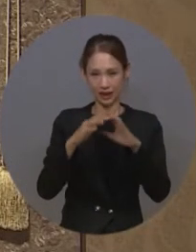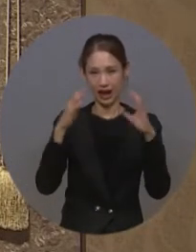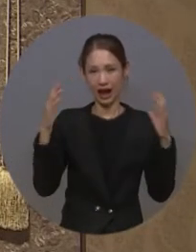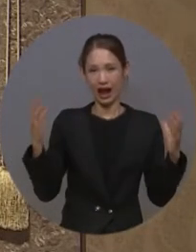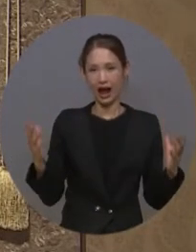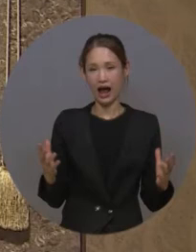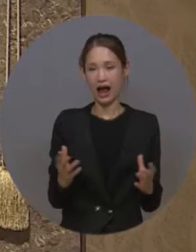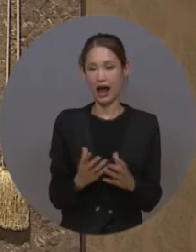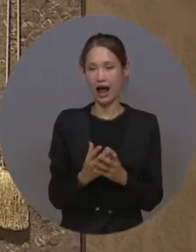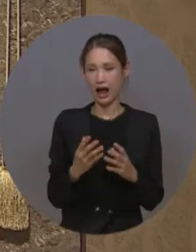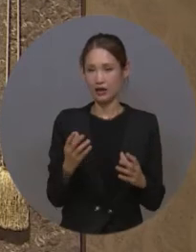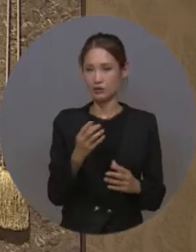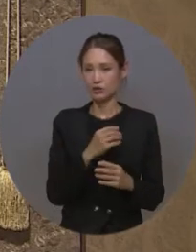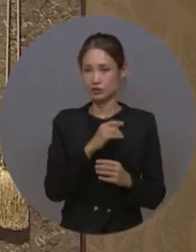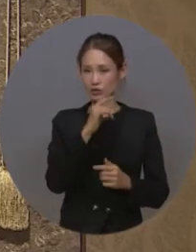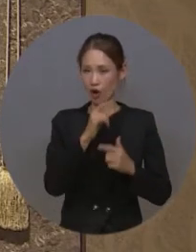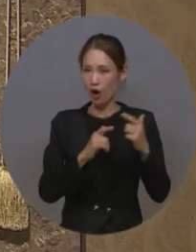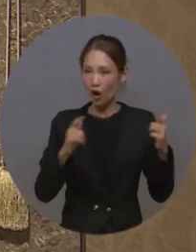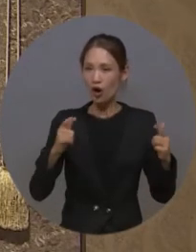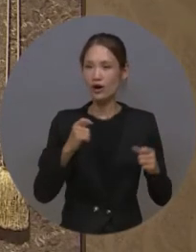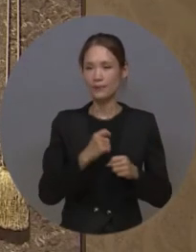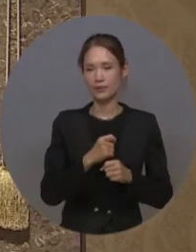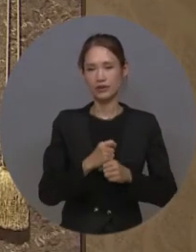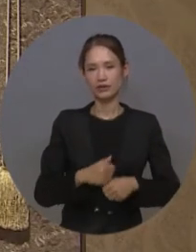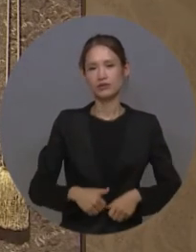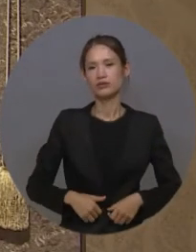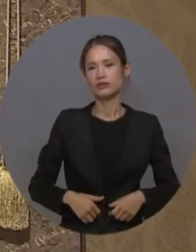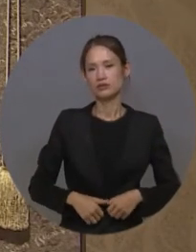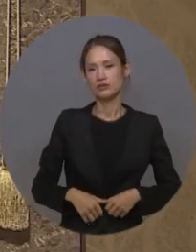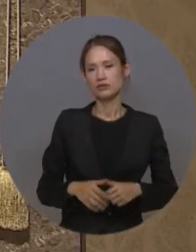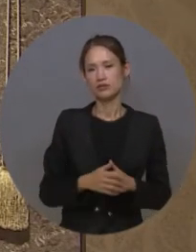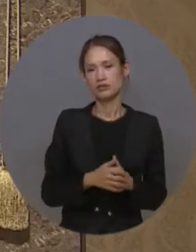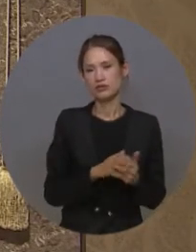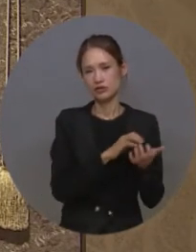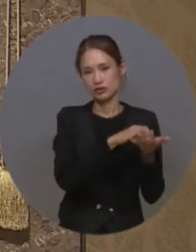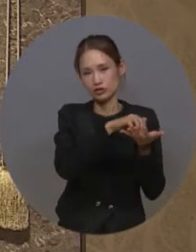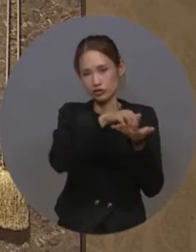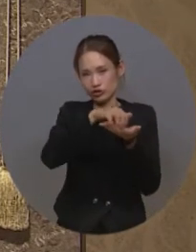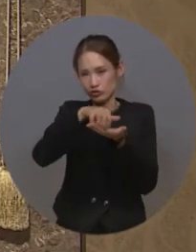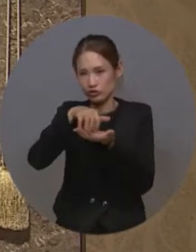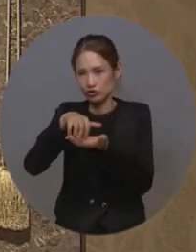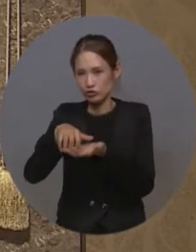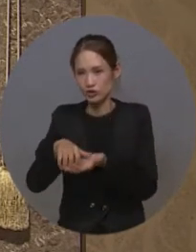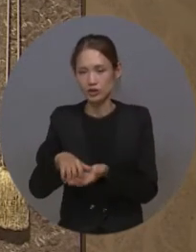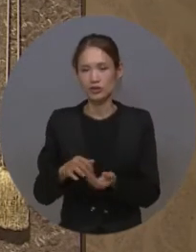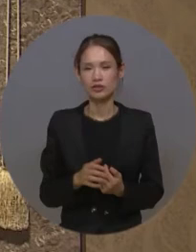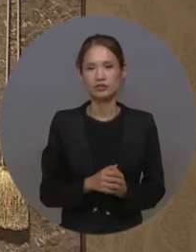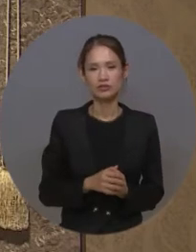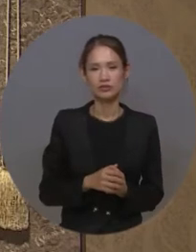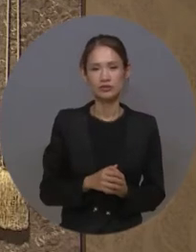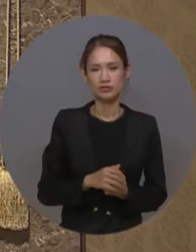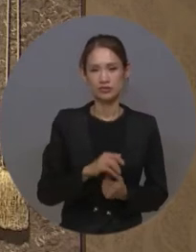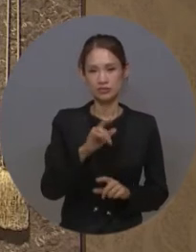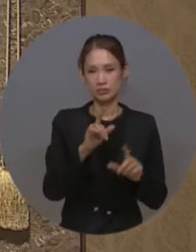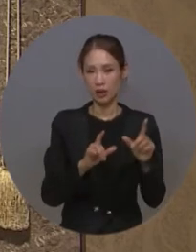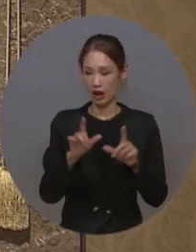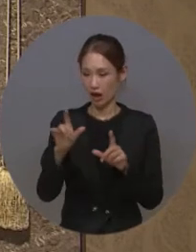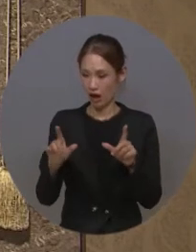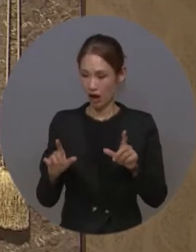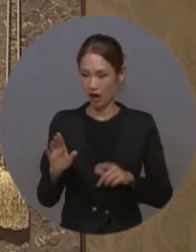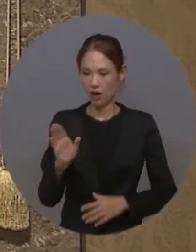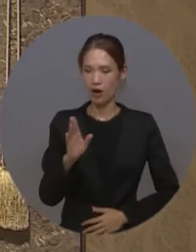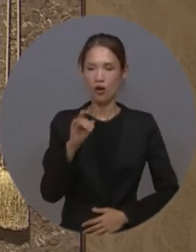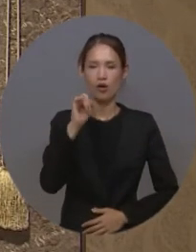다른 조합 뜰을 만들어 내야 되는데 그걸 다 수백가지 예 100 의 형태를 만들 수가